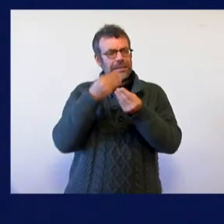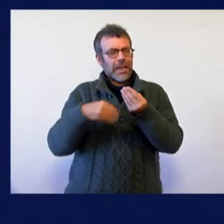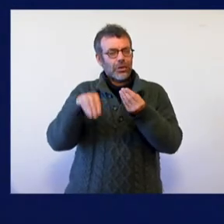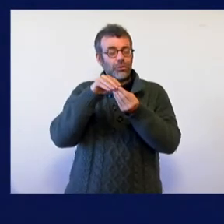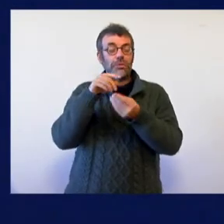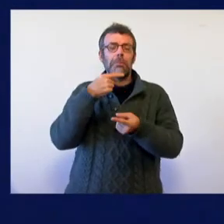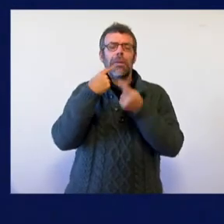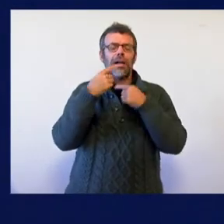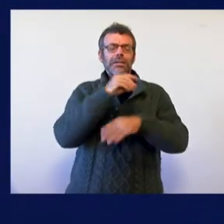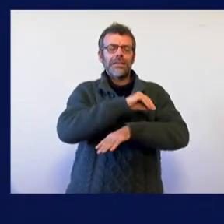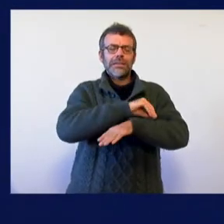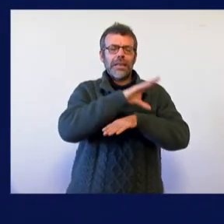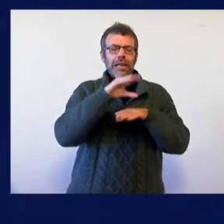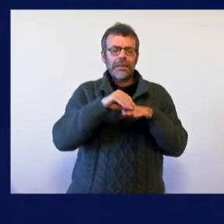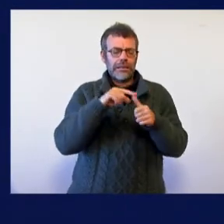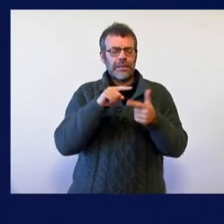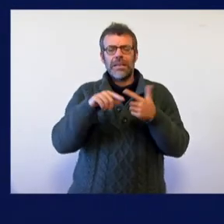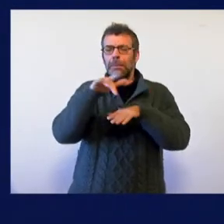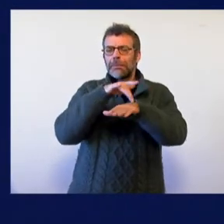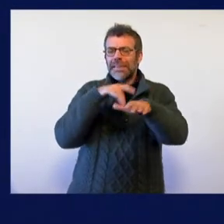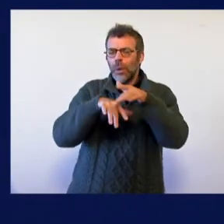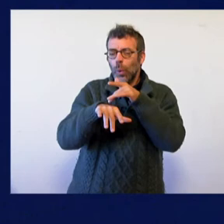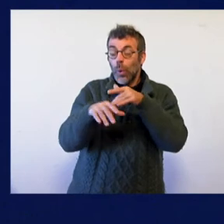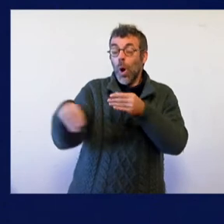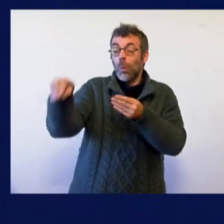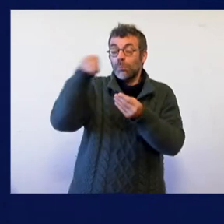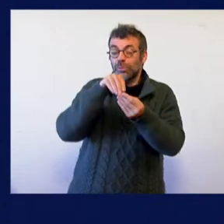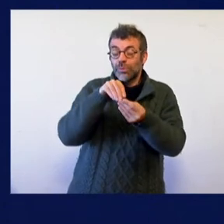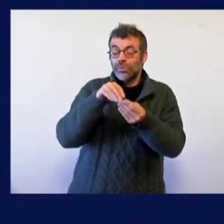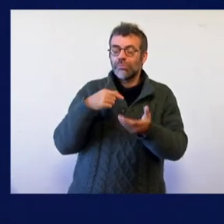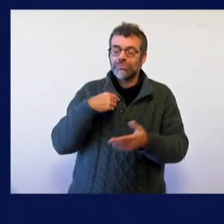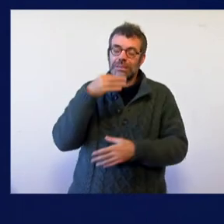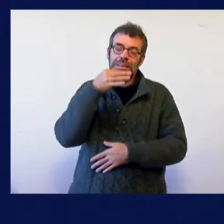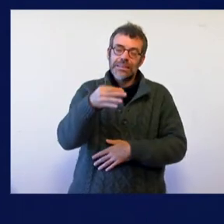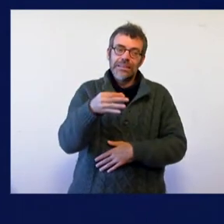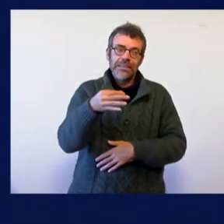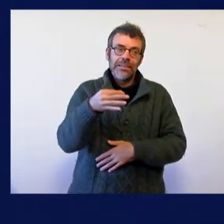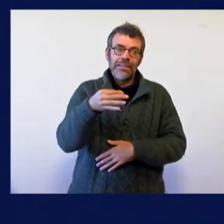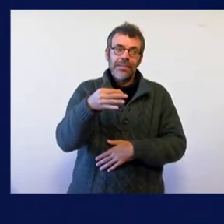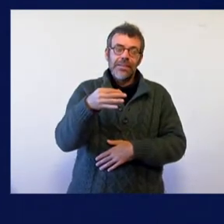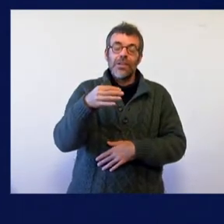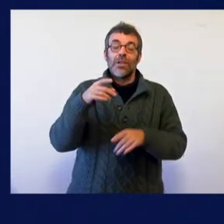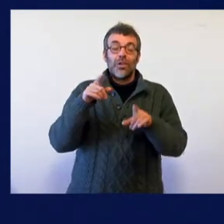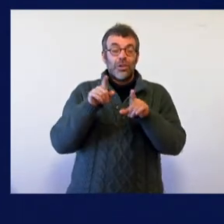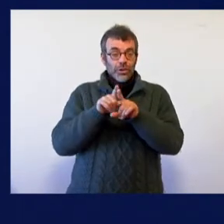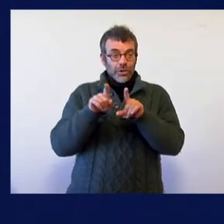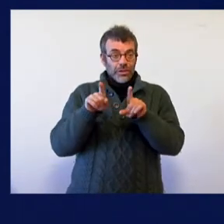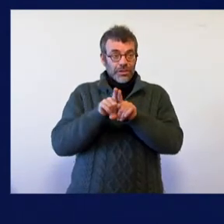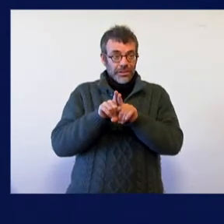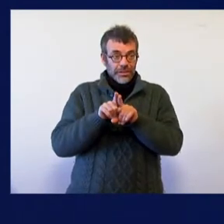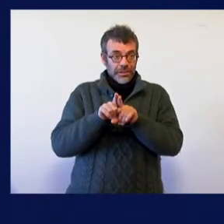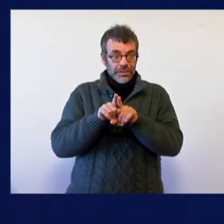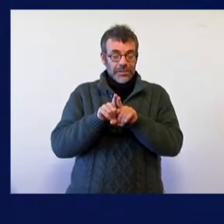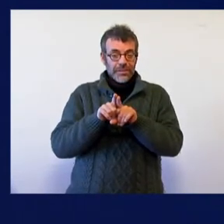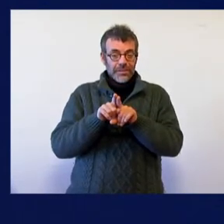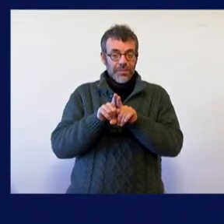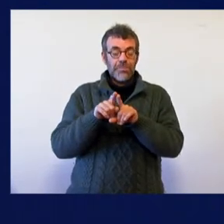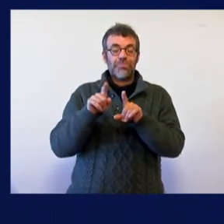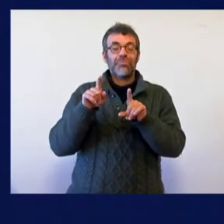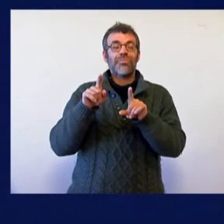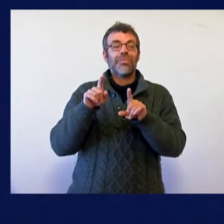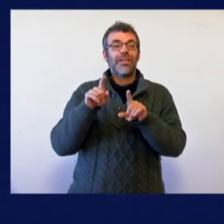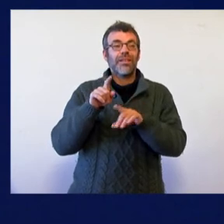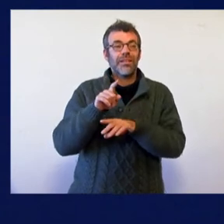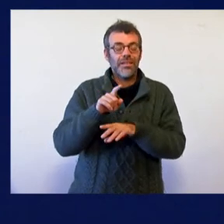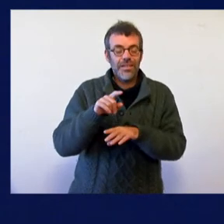7 et de Millau. Je me permets de vous dire aussi que Palavas-les-Flots a été retenu comme terme d'accueil de jeux handi.